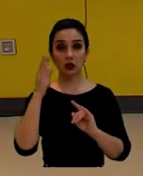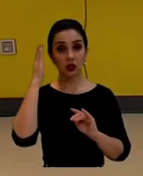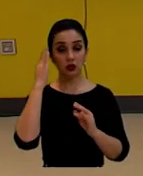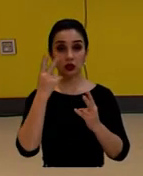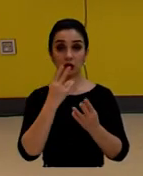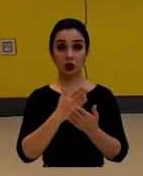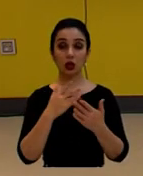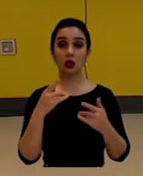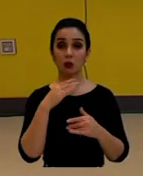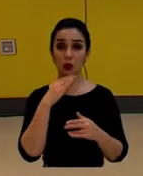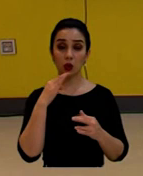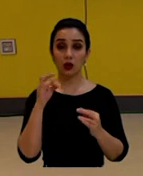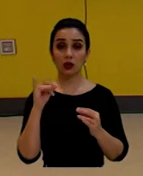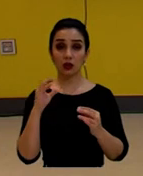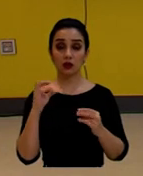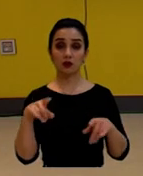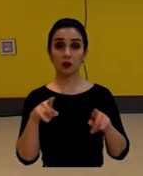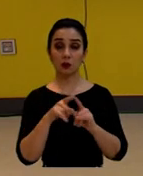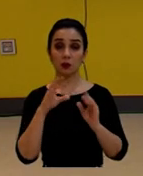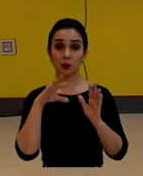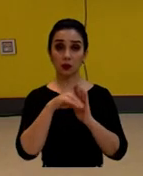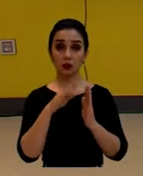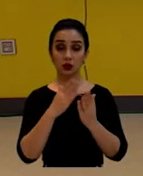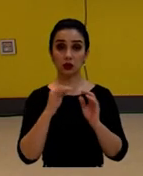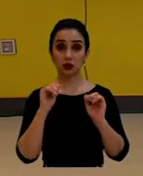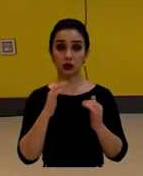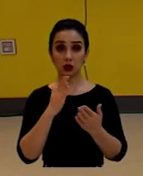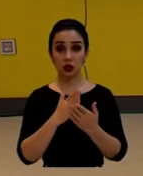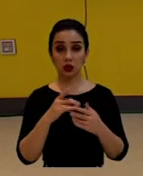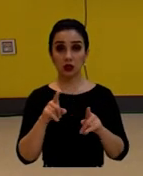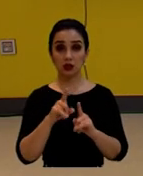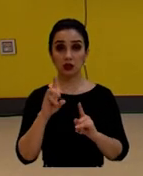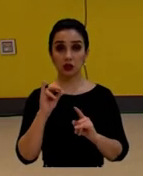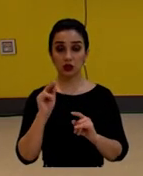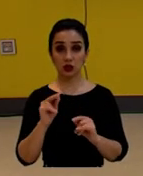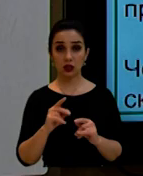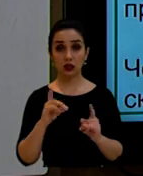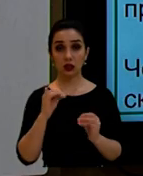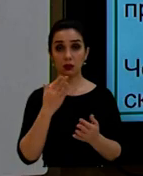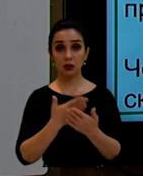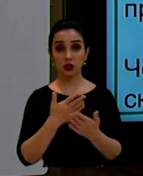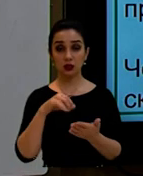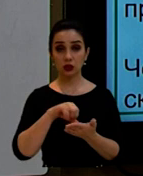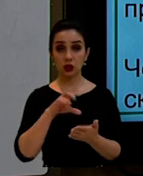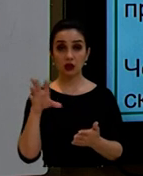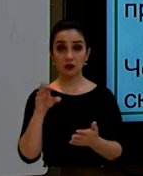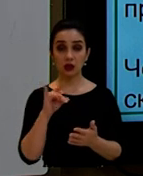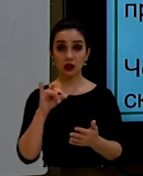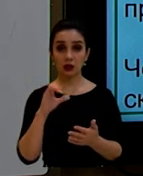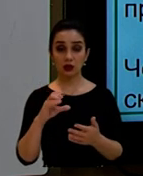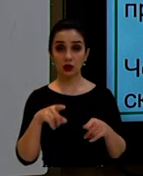головы. Многие расовые признаки имеют приспособительное значение. Представители всех